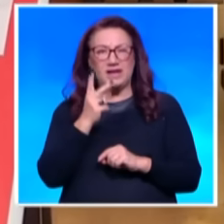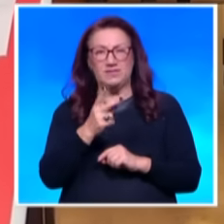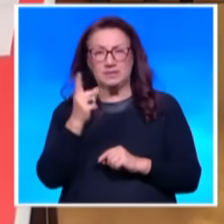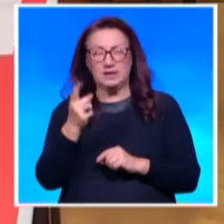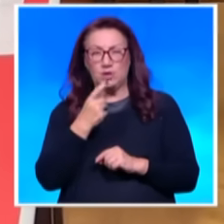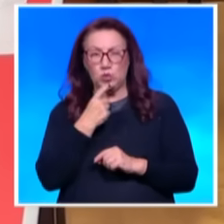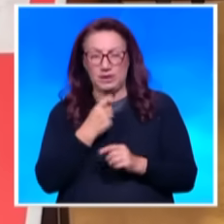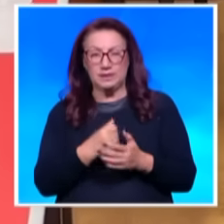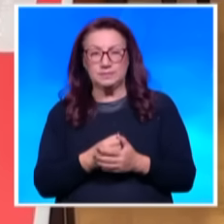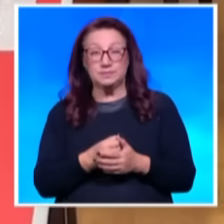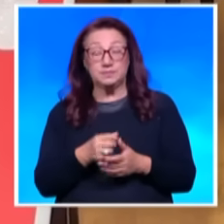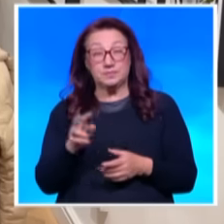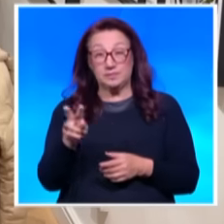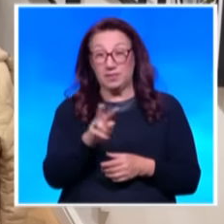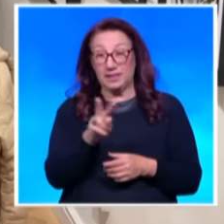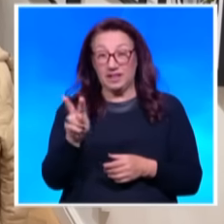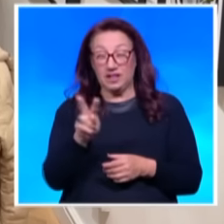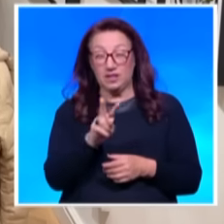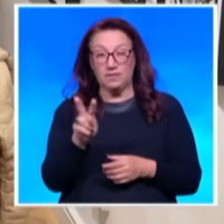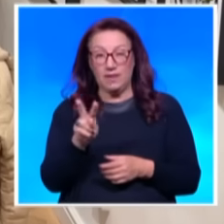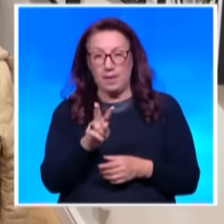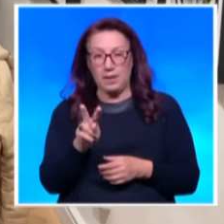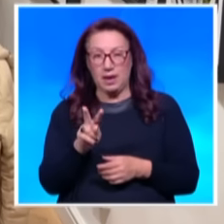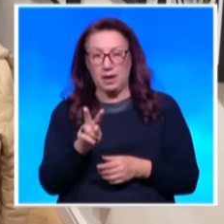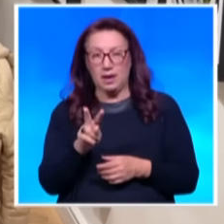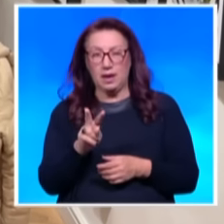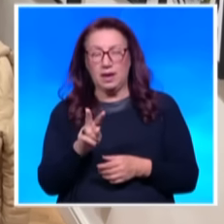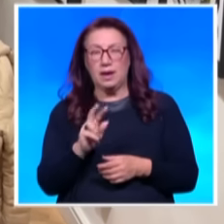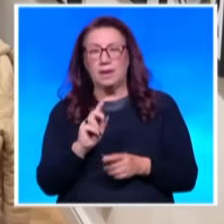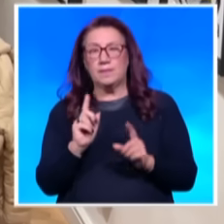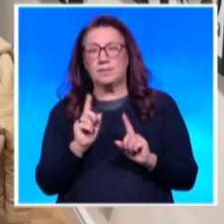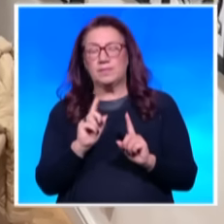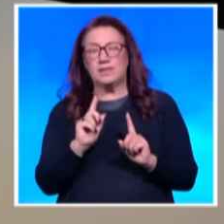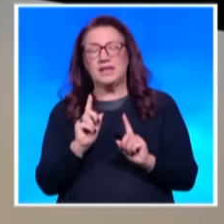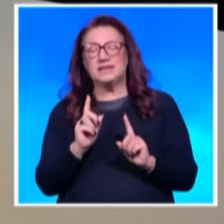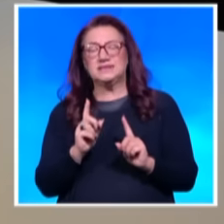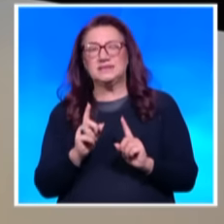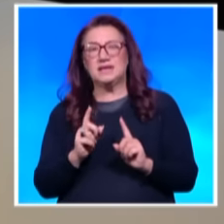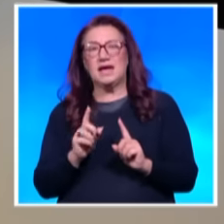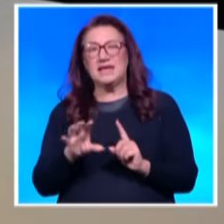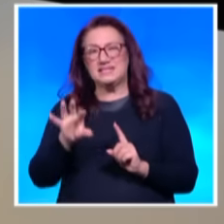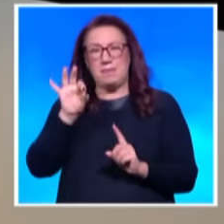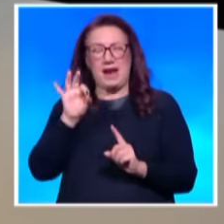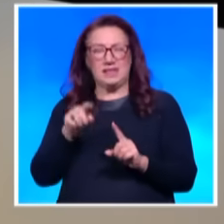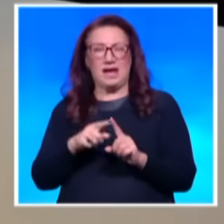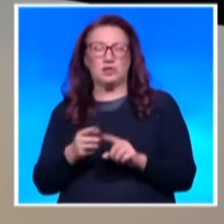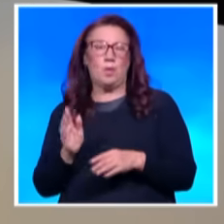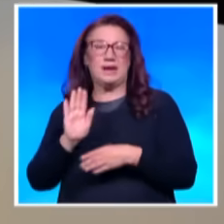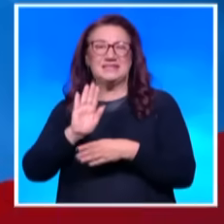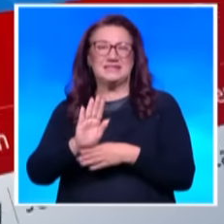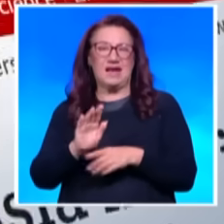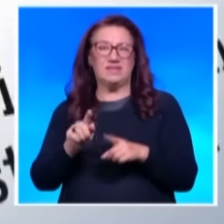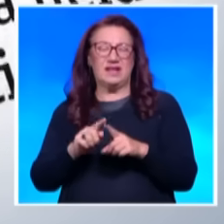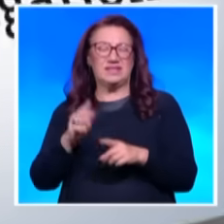двамата, и това е много важно, не са излъчени като представители на държавата, а са излъчени от